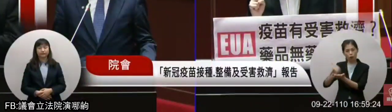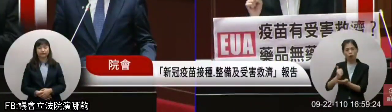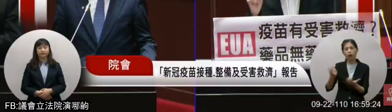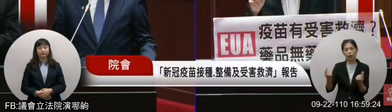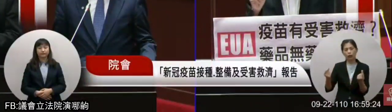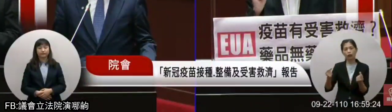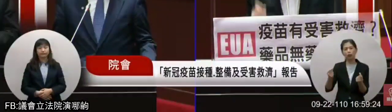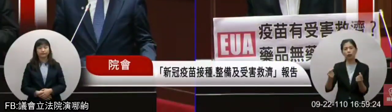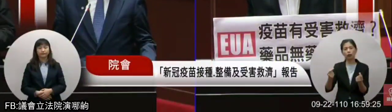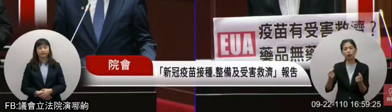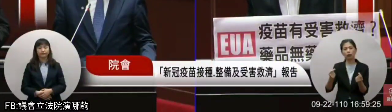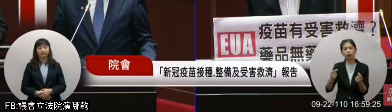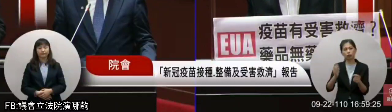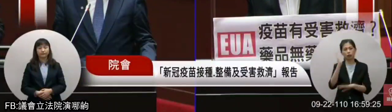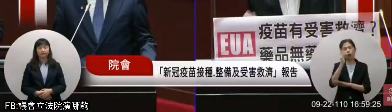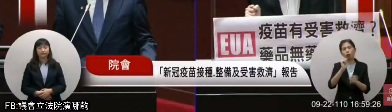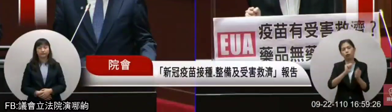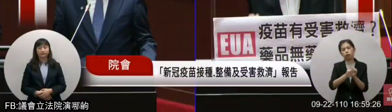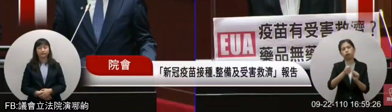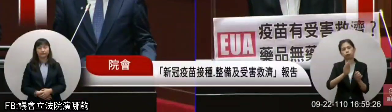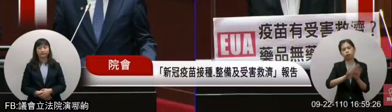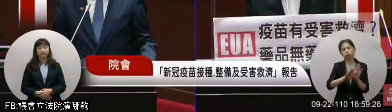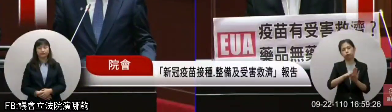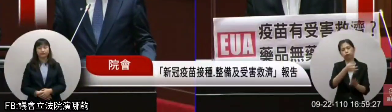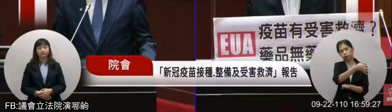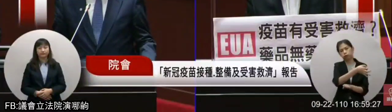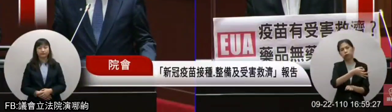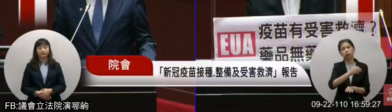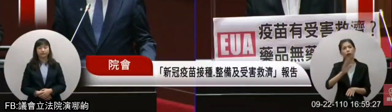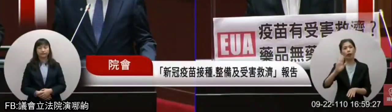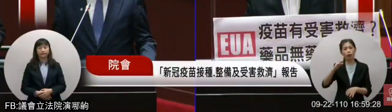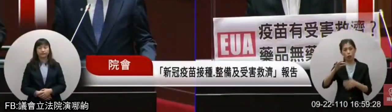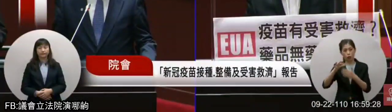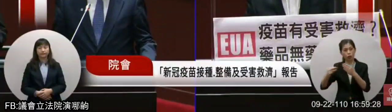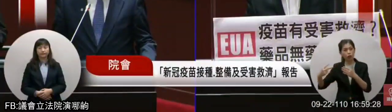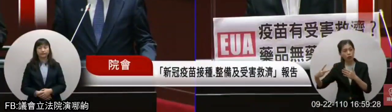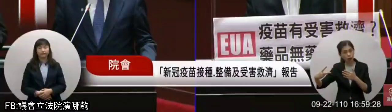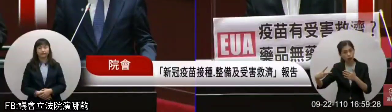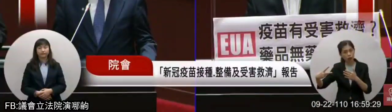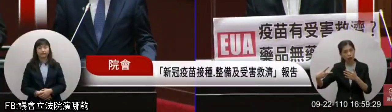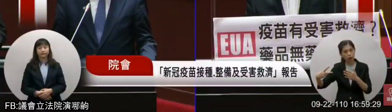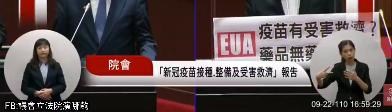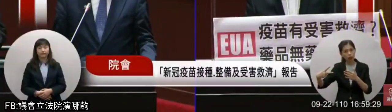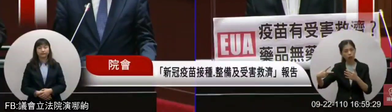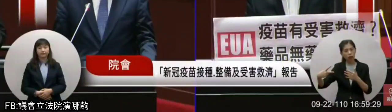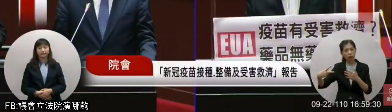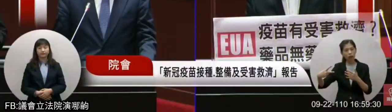钱征收这个救济钱到基金，但是在第二条当中